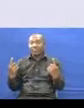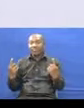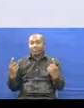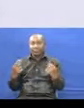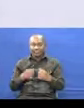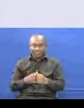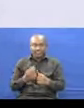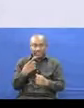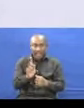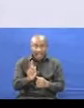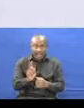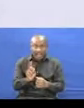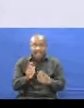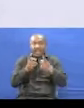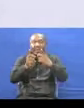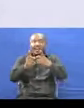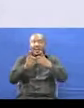mawili. Alafu